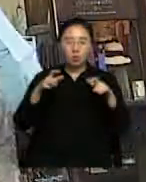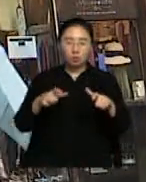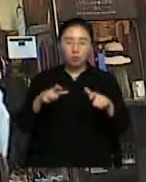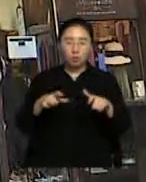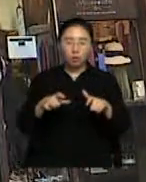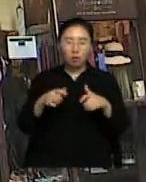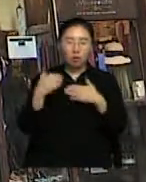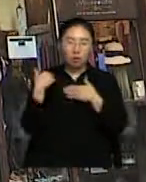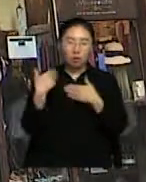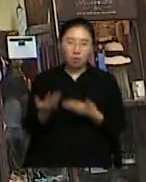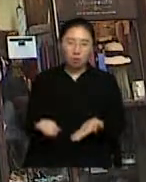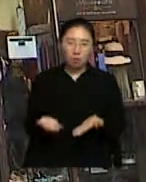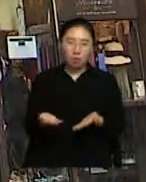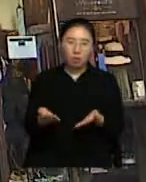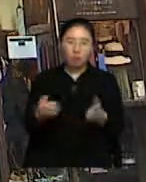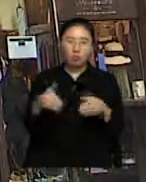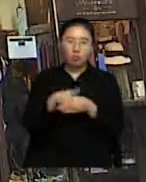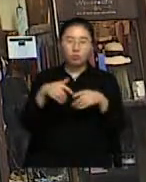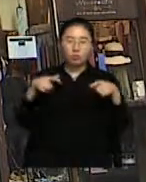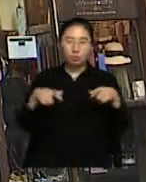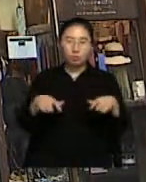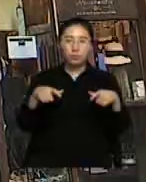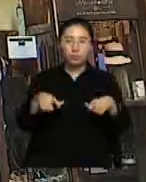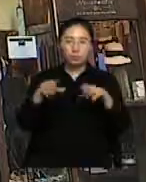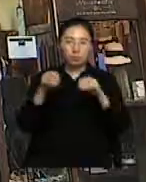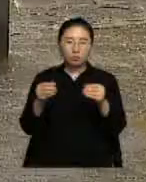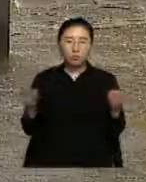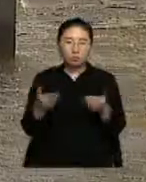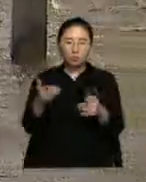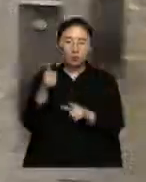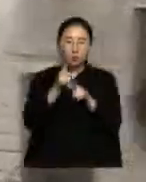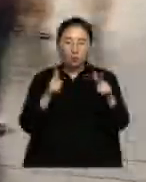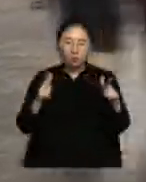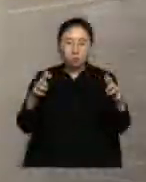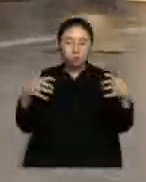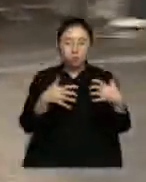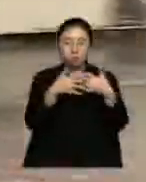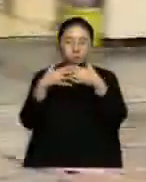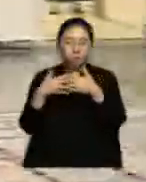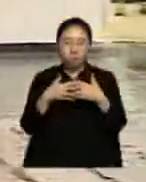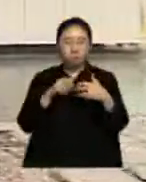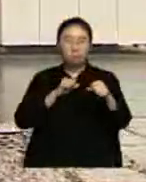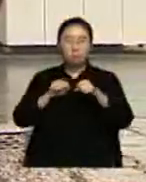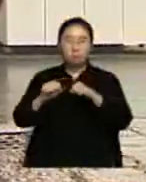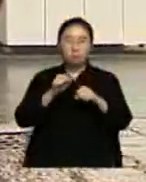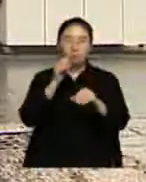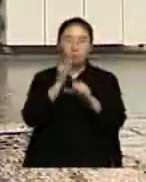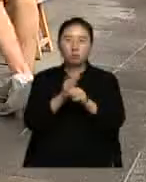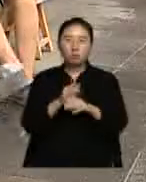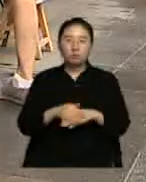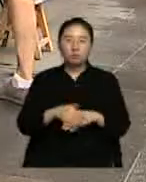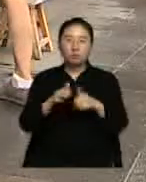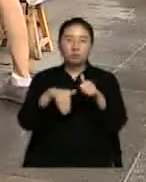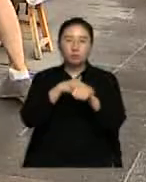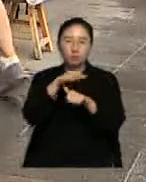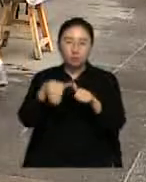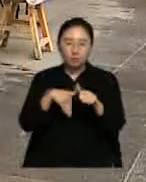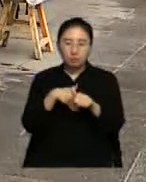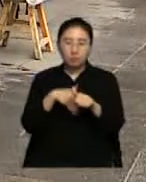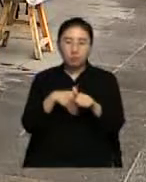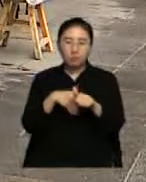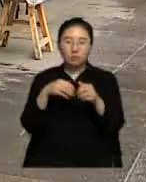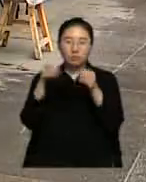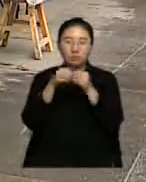제재를 미루고 있는 사이 인사동 문화지구에는 금지 업종이 무분별하게 들어와 활개를 치고 있습니다. 이러한 상황에서